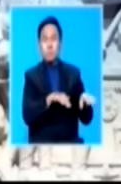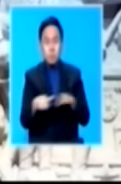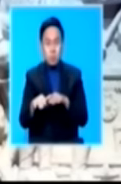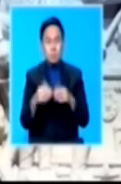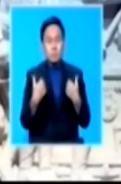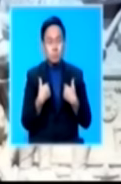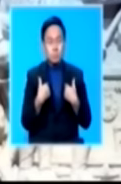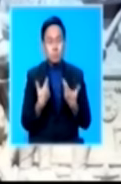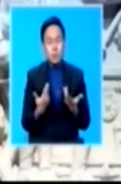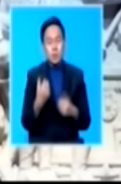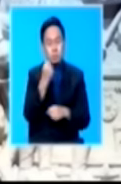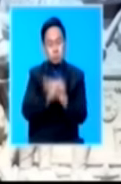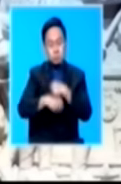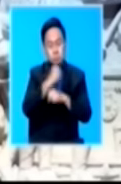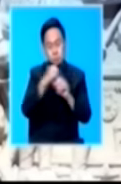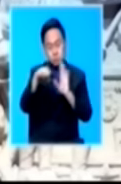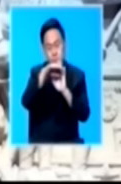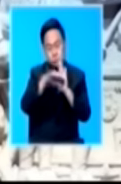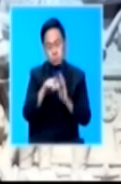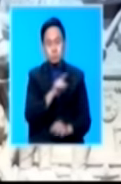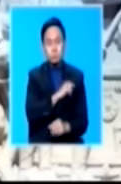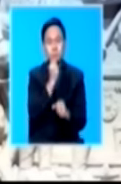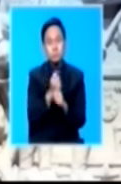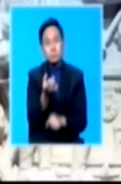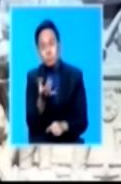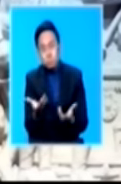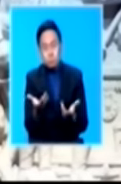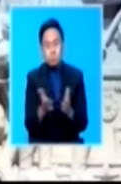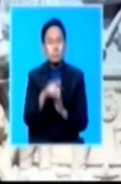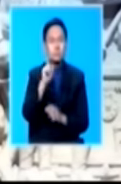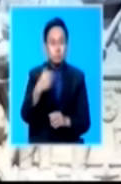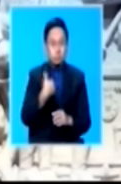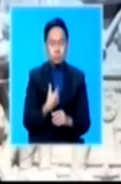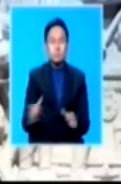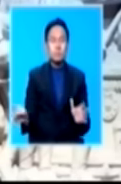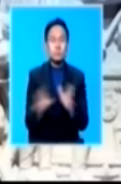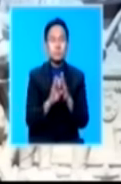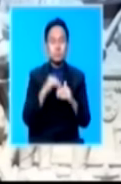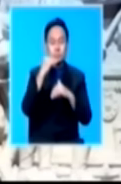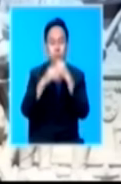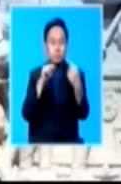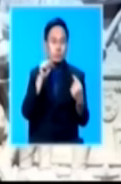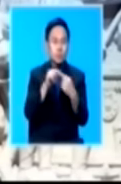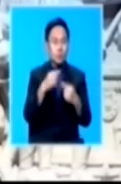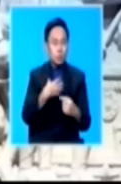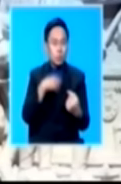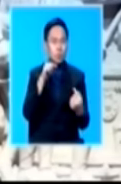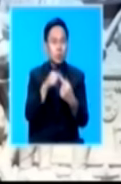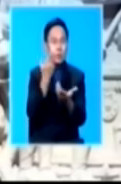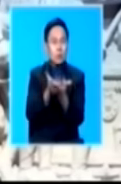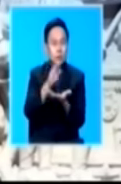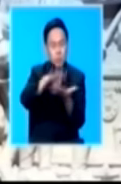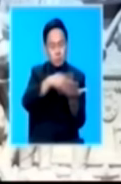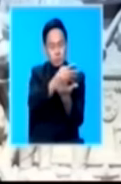ไงภารกิจอย่างไรนะแล้วก็ใช้งานให้มันตรงกับวัตถุประสงค์ทั้งงบประมาณทั้งแผนง